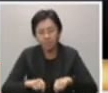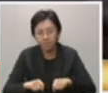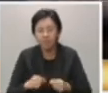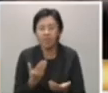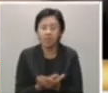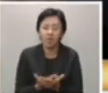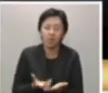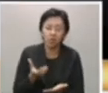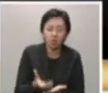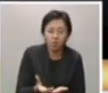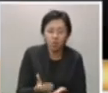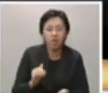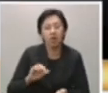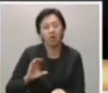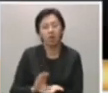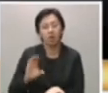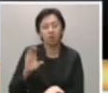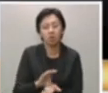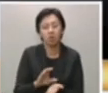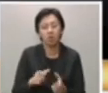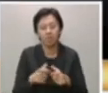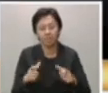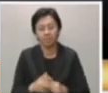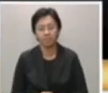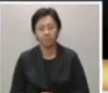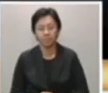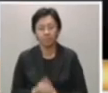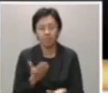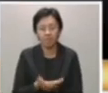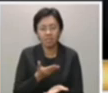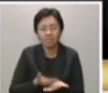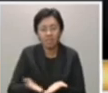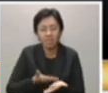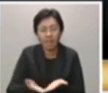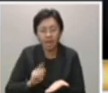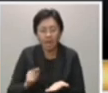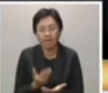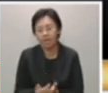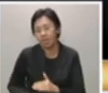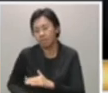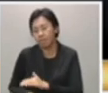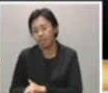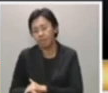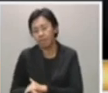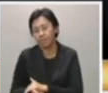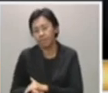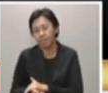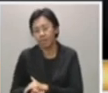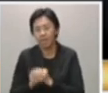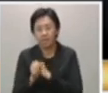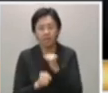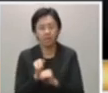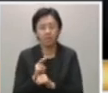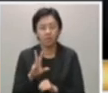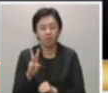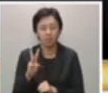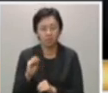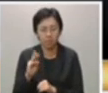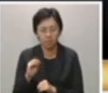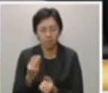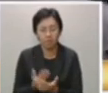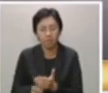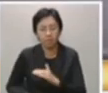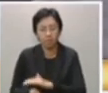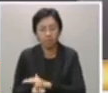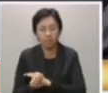ใหญ่พบว่าอัตราการจ่ายใต้โต๊ะปี2560อยู่